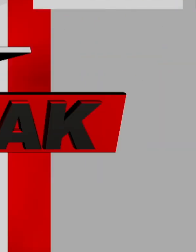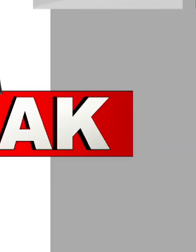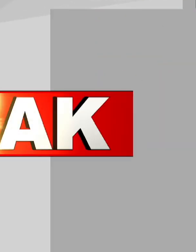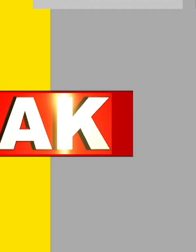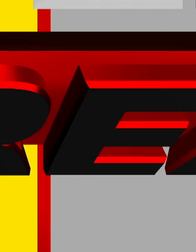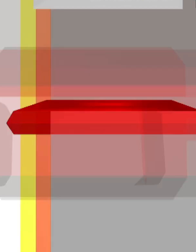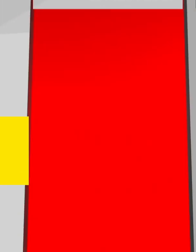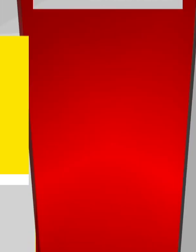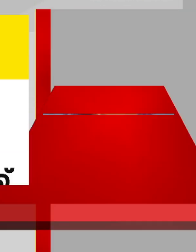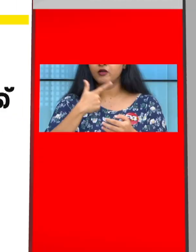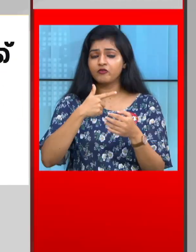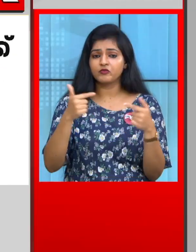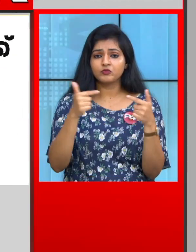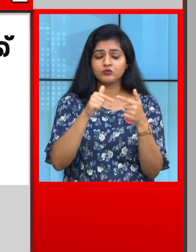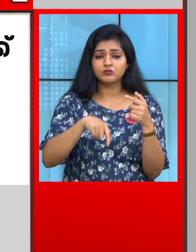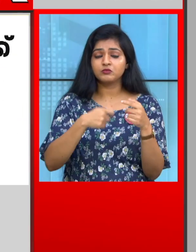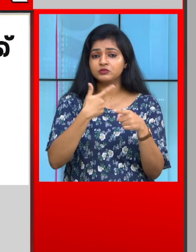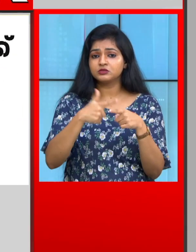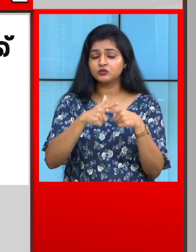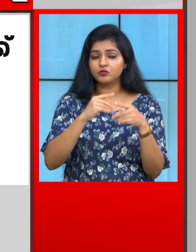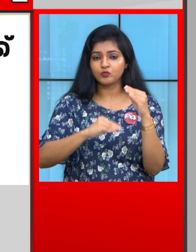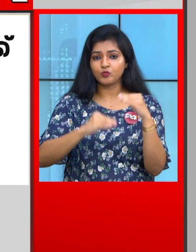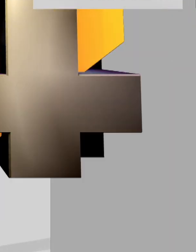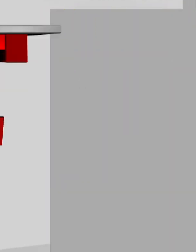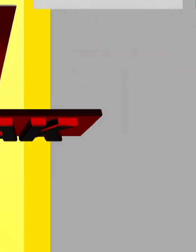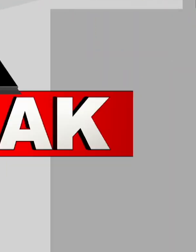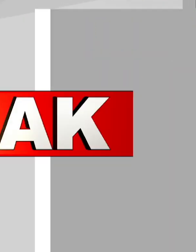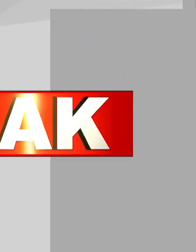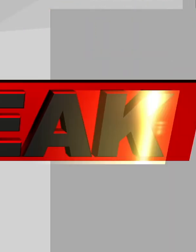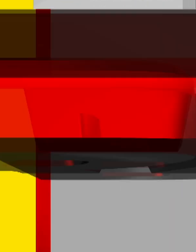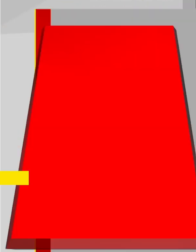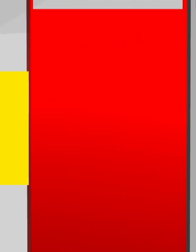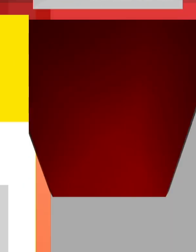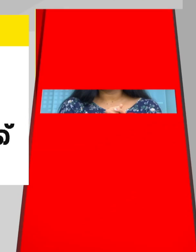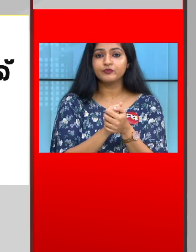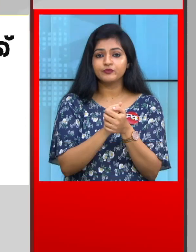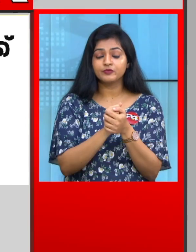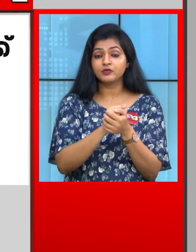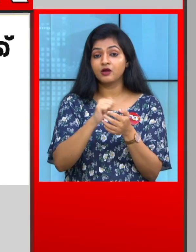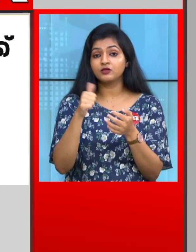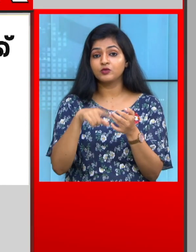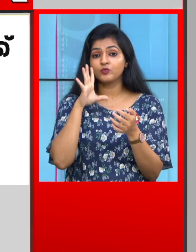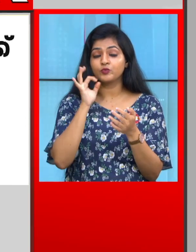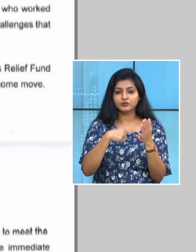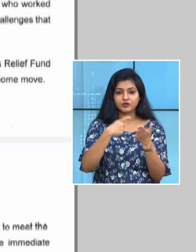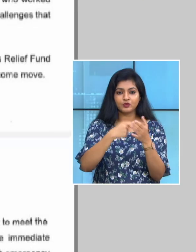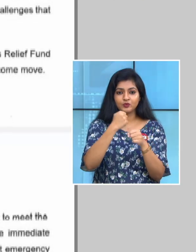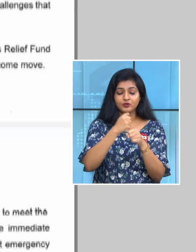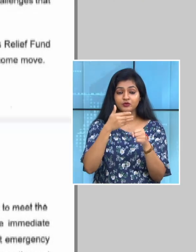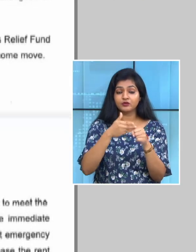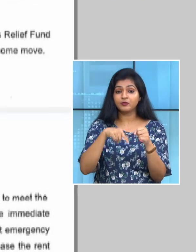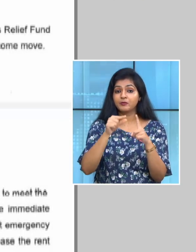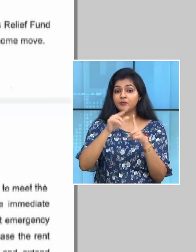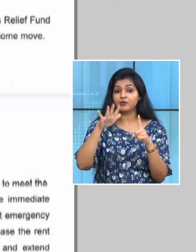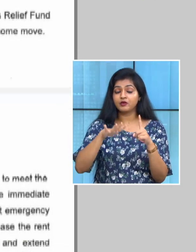ജീവിതത്തിന് ഉതകുന്നതല്ല. അതിൽ കൂടുതൽ വർദ്ധിപ്പിക്കേണ്ടതുണ്ട് എന്നുള്ളതാണ് പ്രധാനപ്പെട്ട കാര്യമായി പറയുന്നത്. മറ്റൊന്ന്, രാഹുൽ ഗാന്ധി ഈ കാര്യം